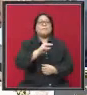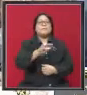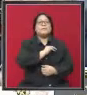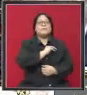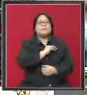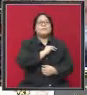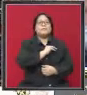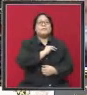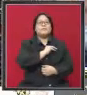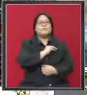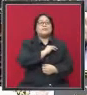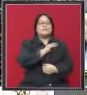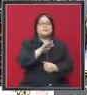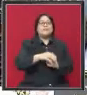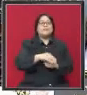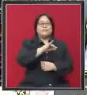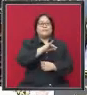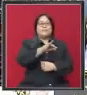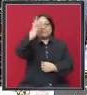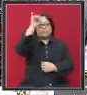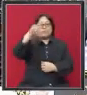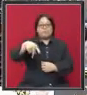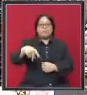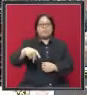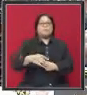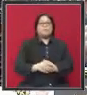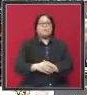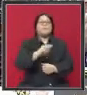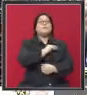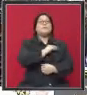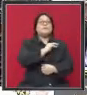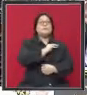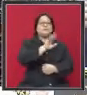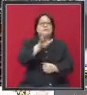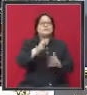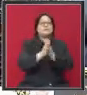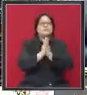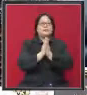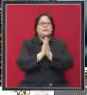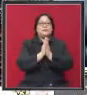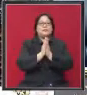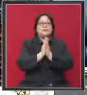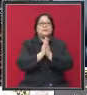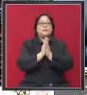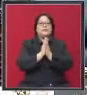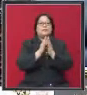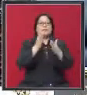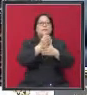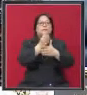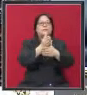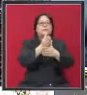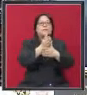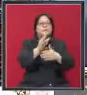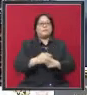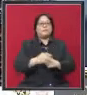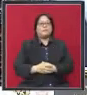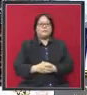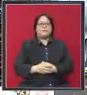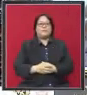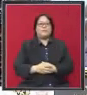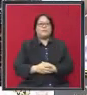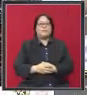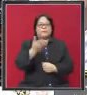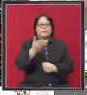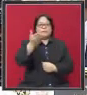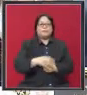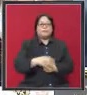Menteri, Datuk Yang di-Pertua dan Menteri, yang berhormat semua. Menteri mohon pencerahan.